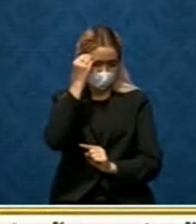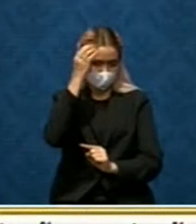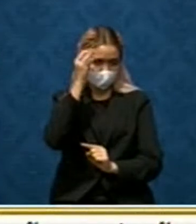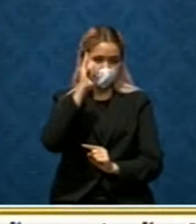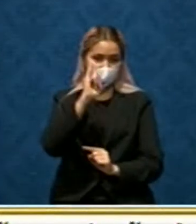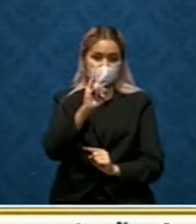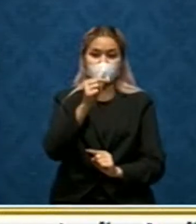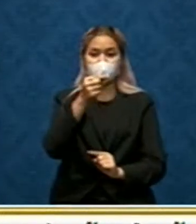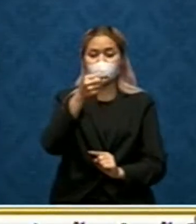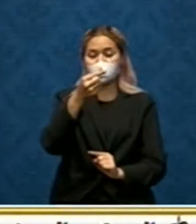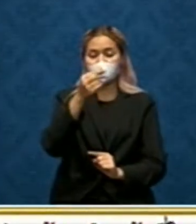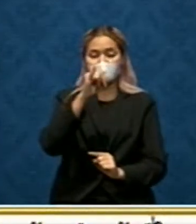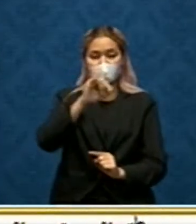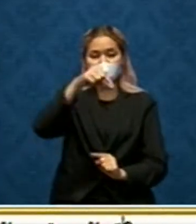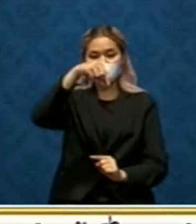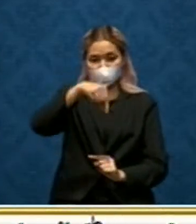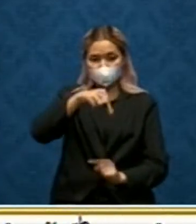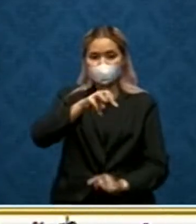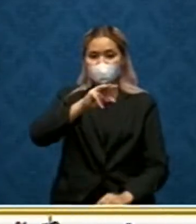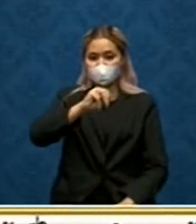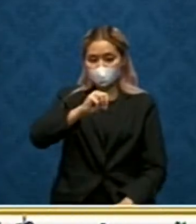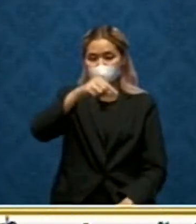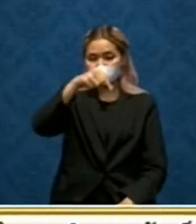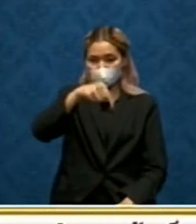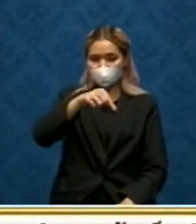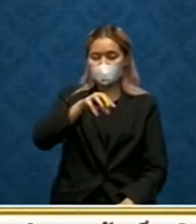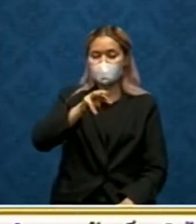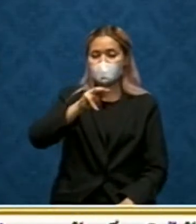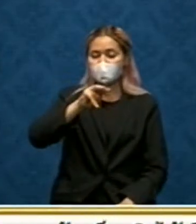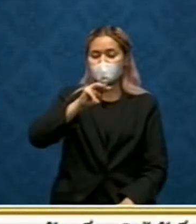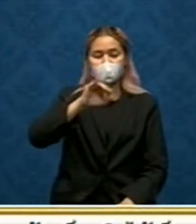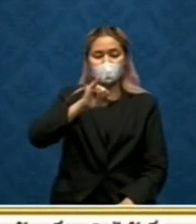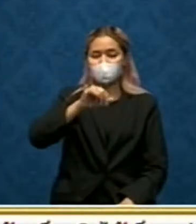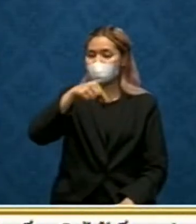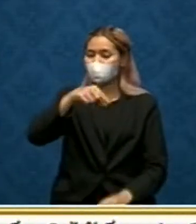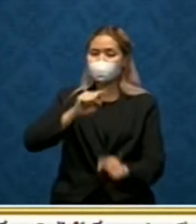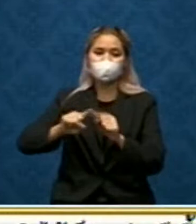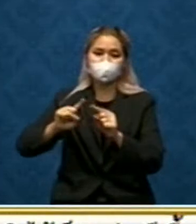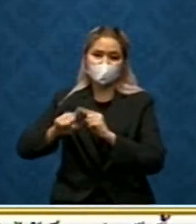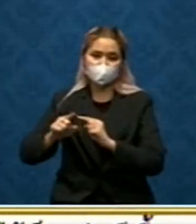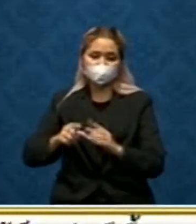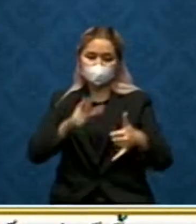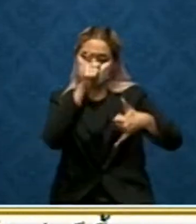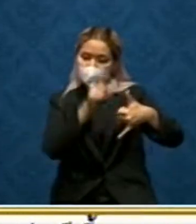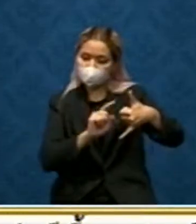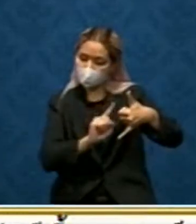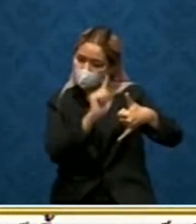EQ, MQอะไรๆ คื 5, 6 คือวดศักยภาพคนแต่ละด้าน